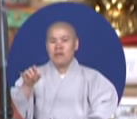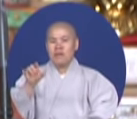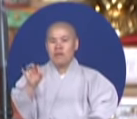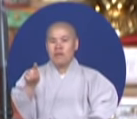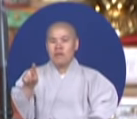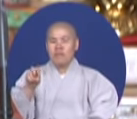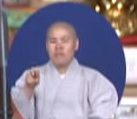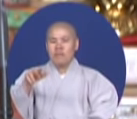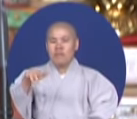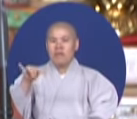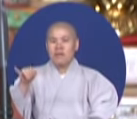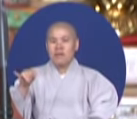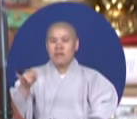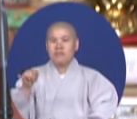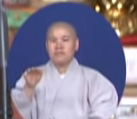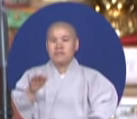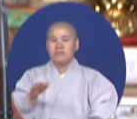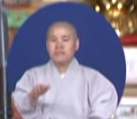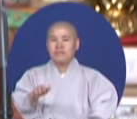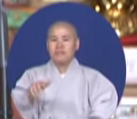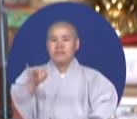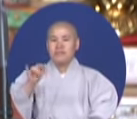엄지역기명주